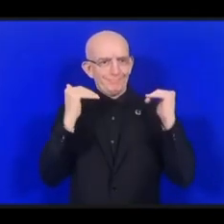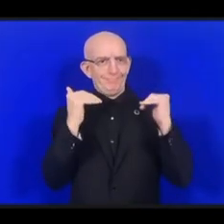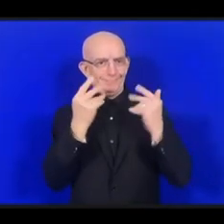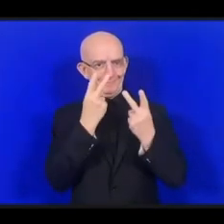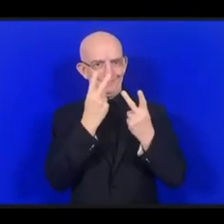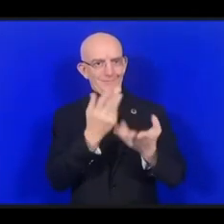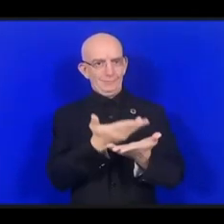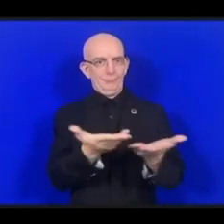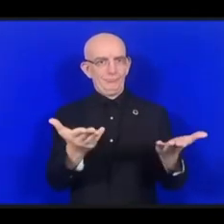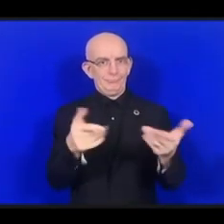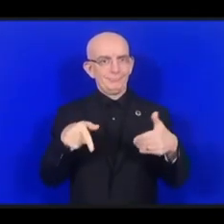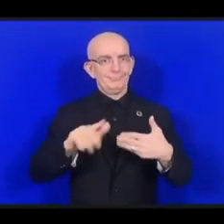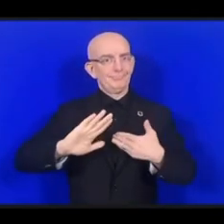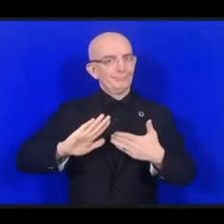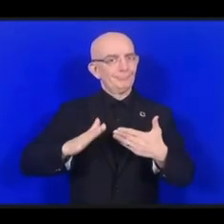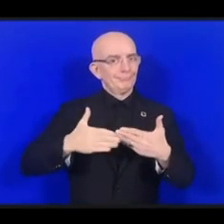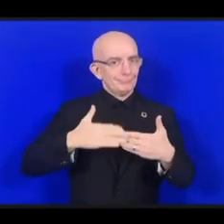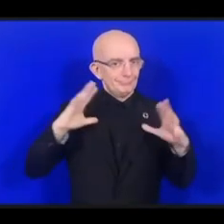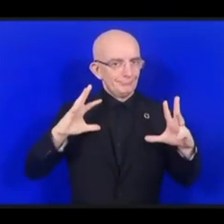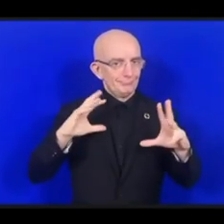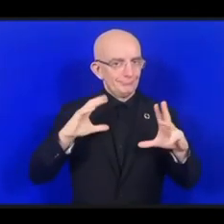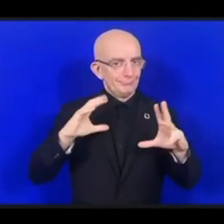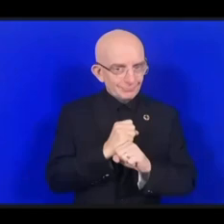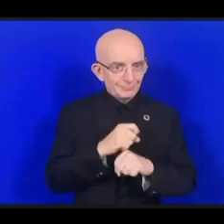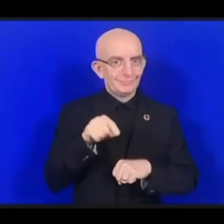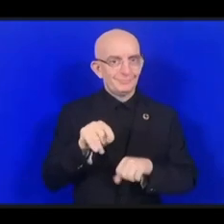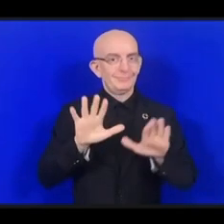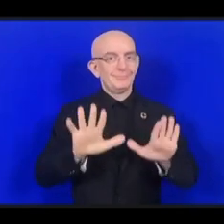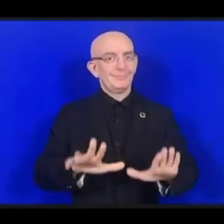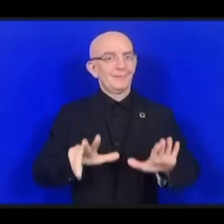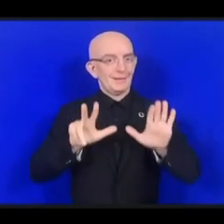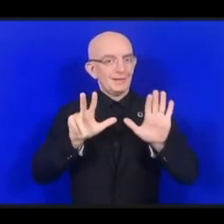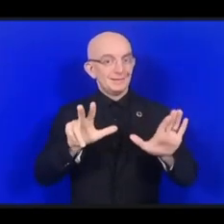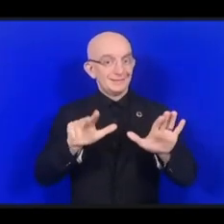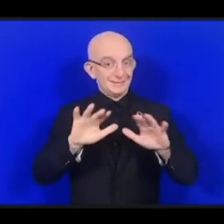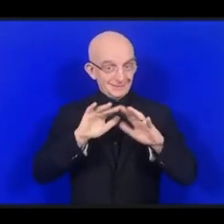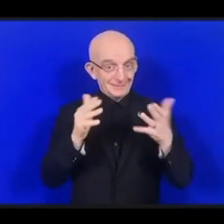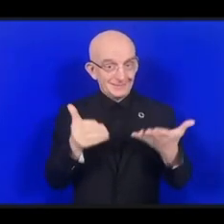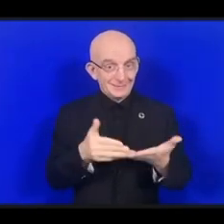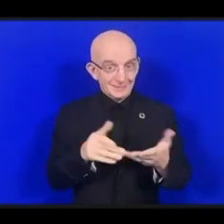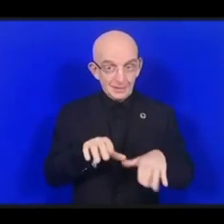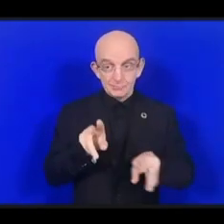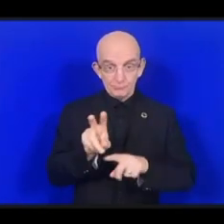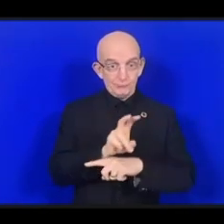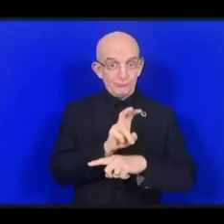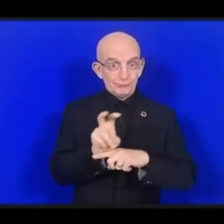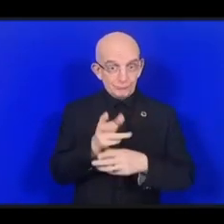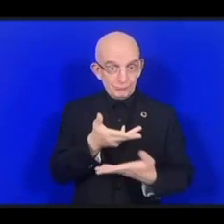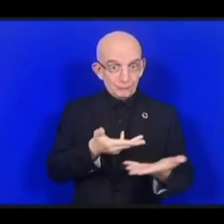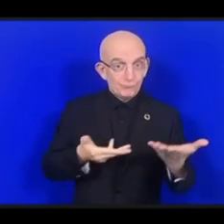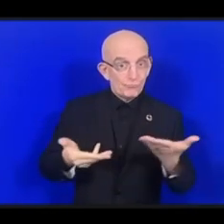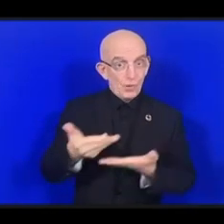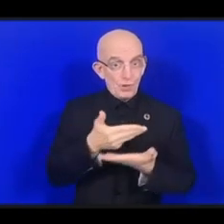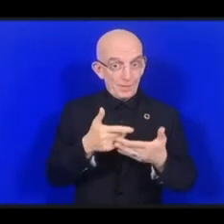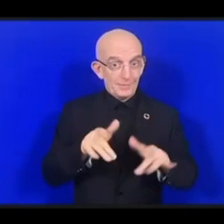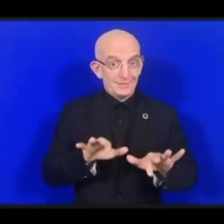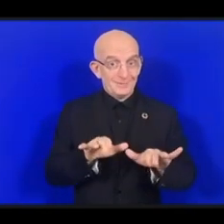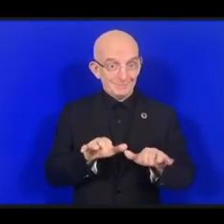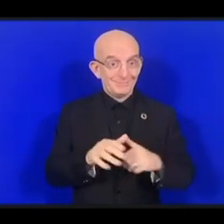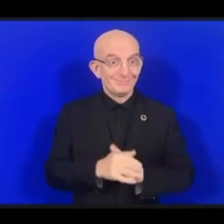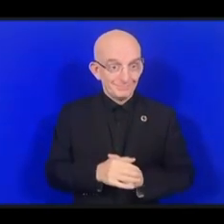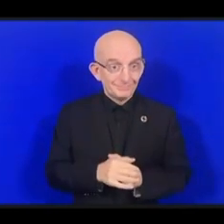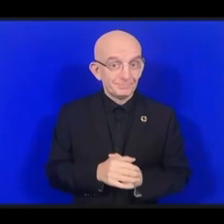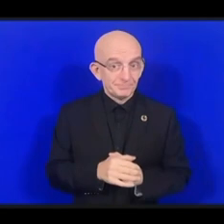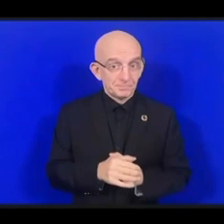网治理大会的闭幕式。那么，从所有的标准来说，京都的 IGF 会议呢，创下了记